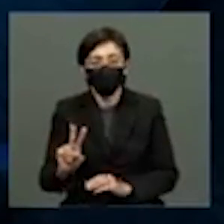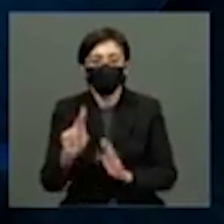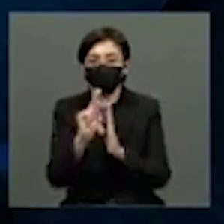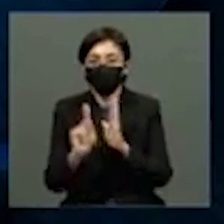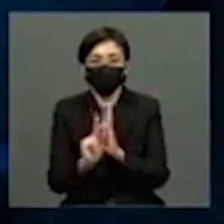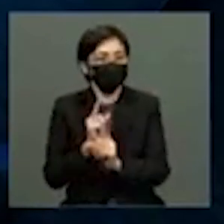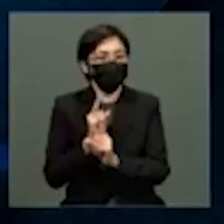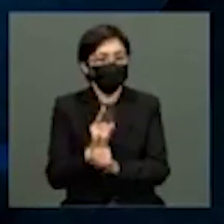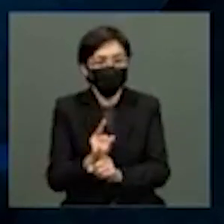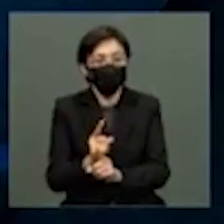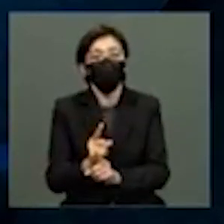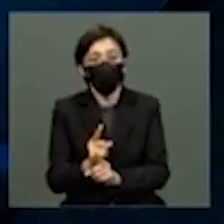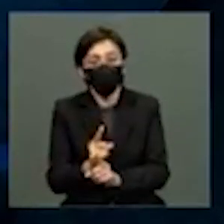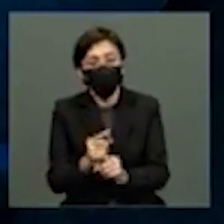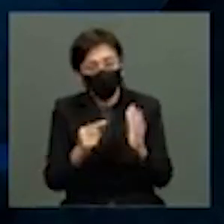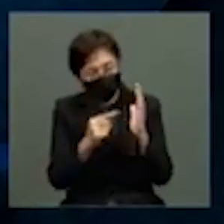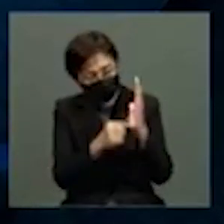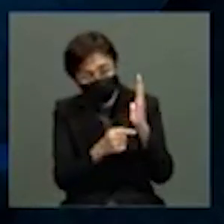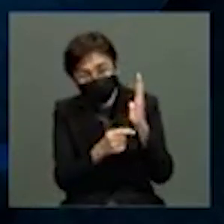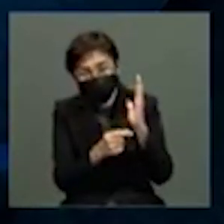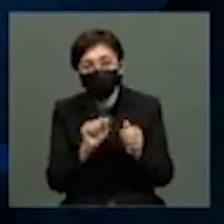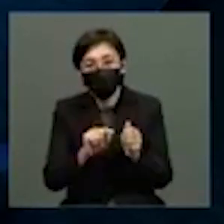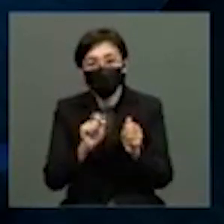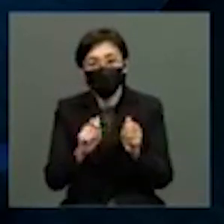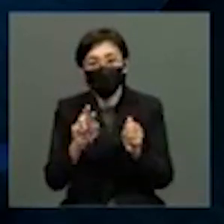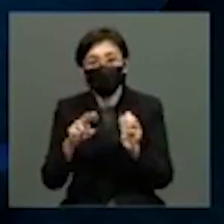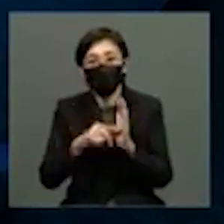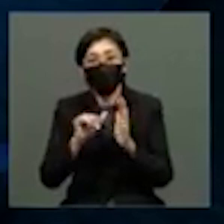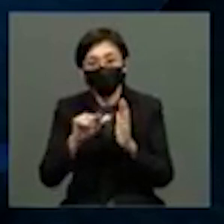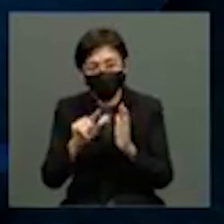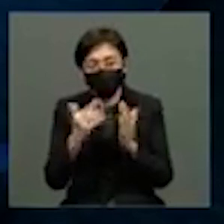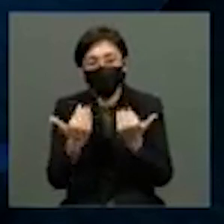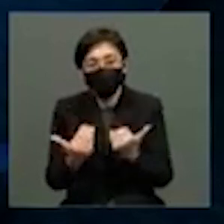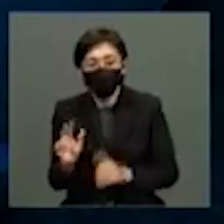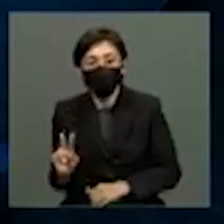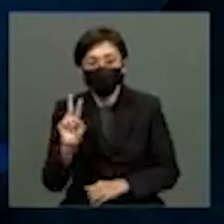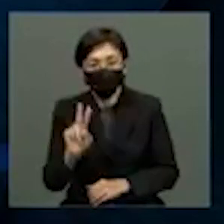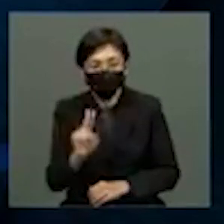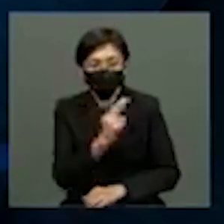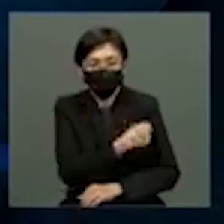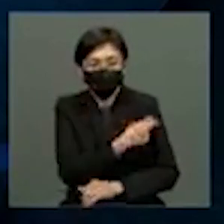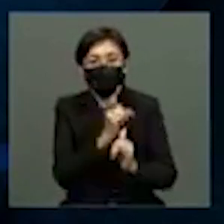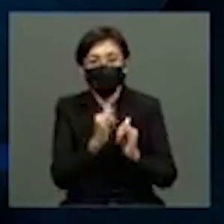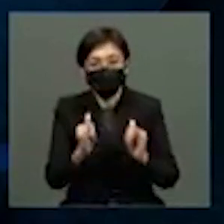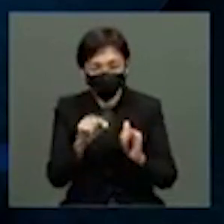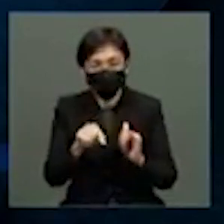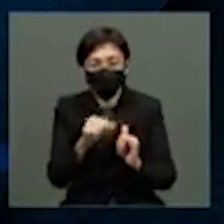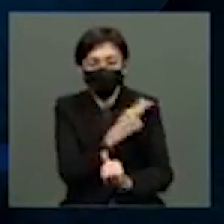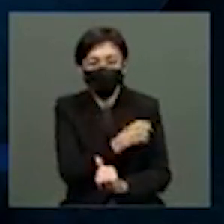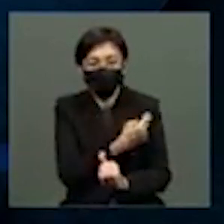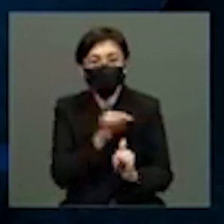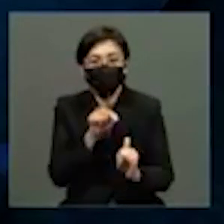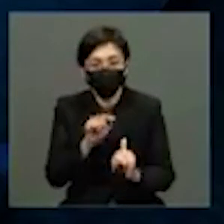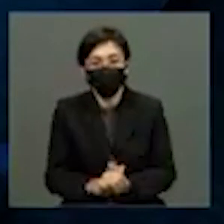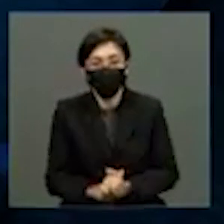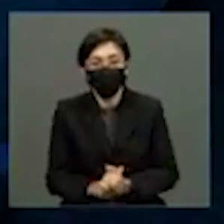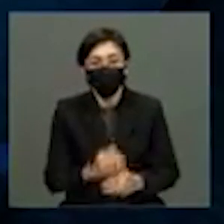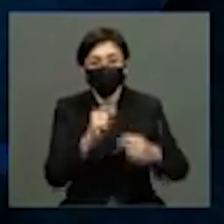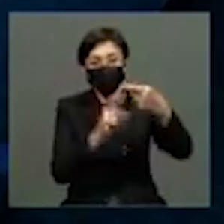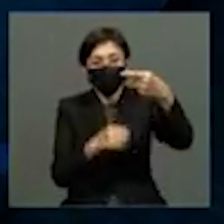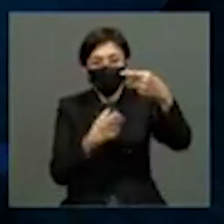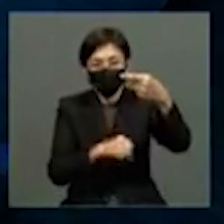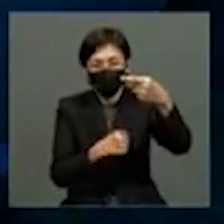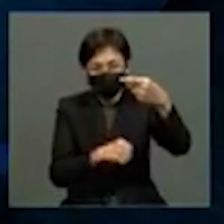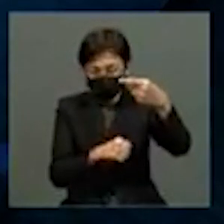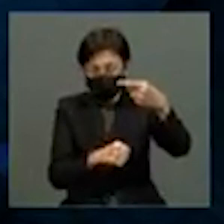ทางด้านอรัญญประเทศก็นอนรักษาตัวอยู่ในโรงพยาบาลมาดูในอันดับ10อันดับที่พบรายวันกรุงเทพม